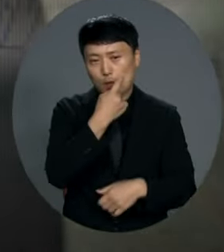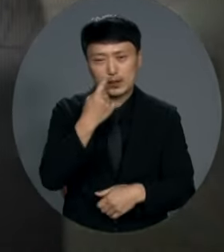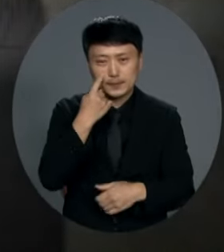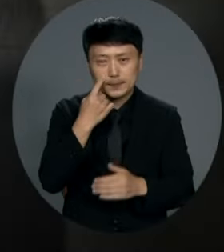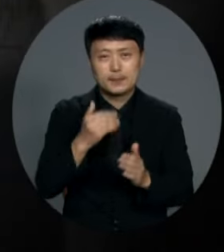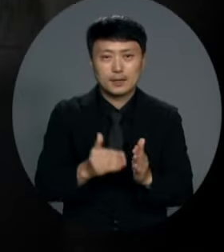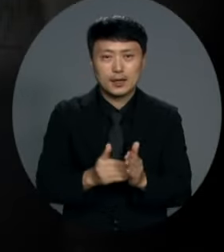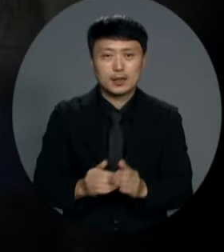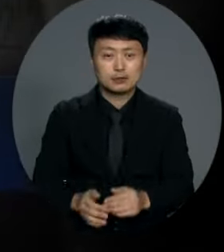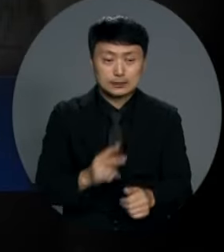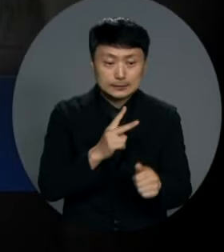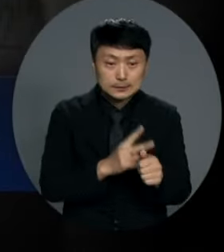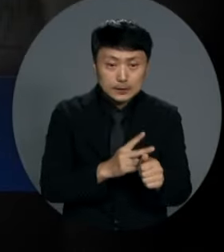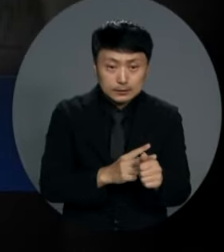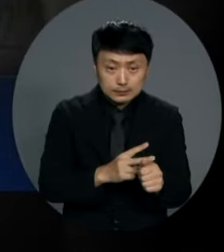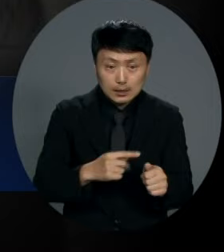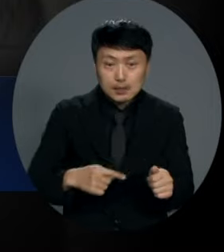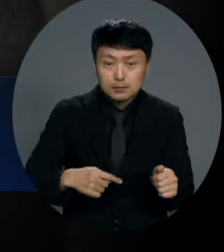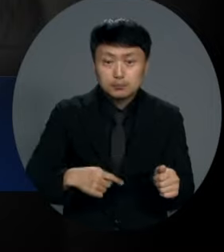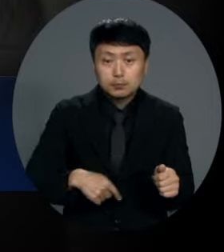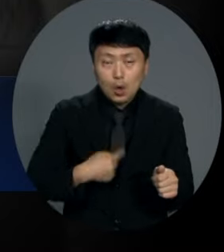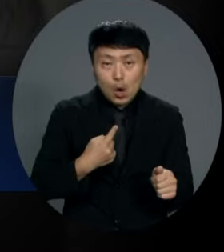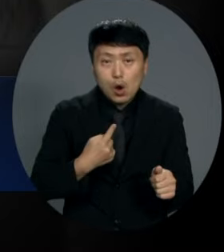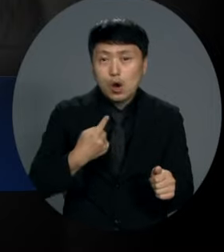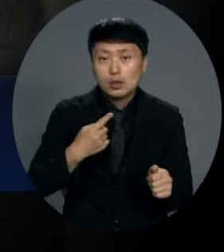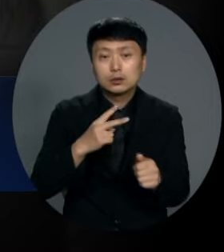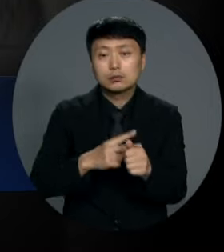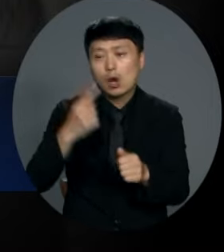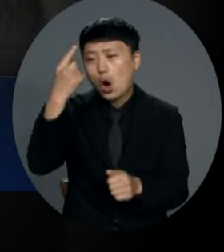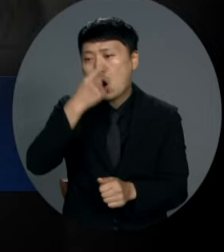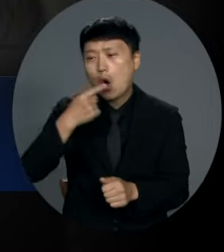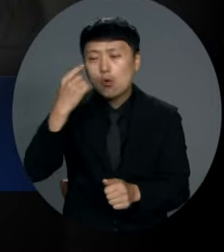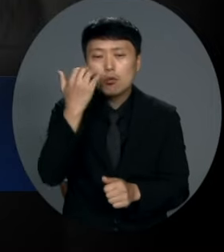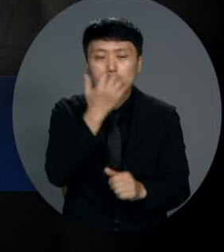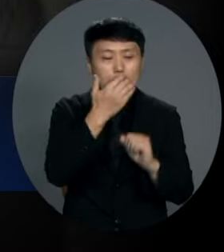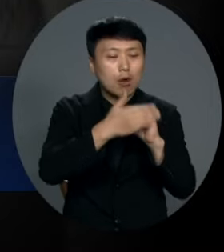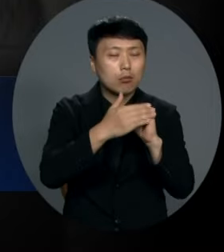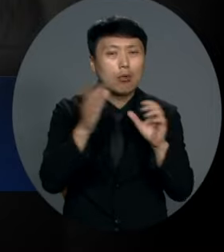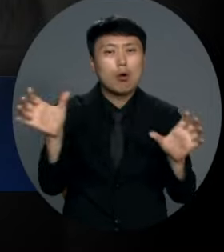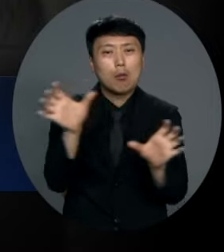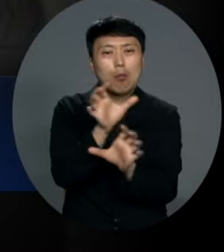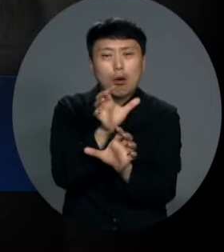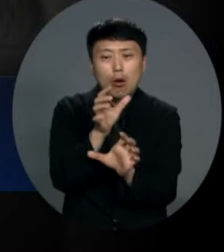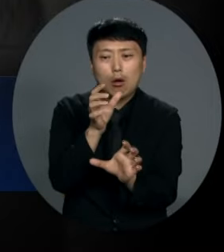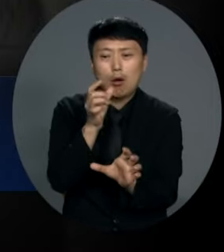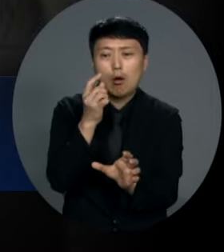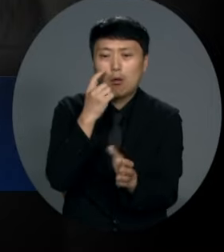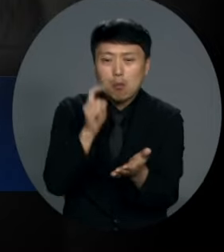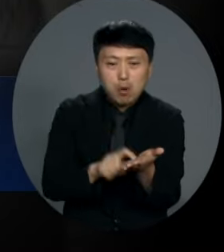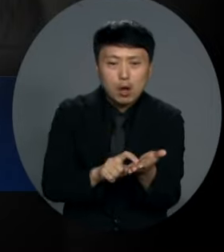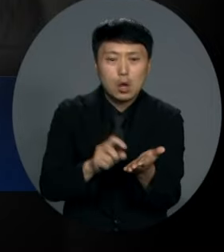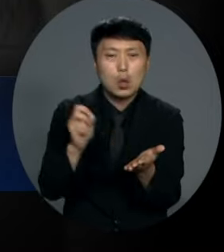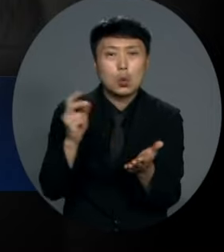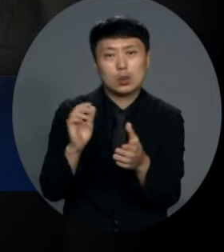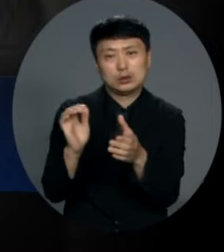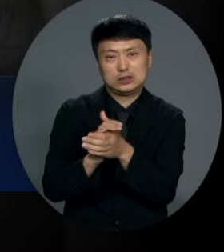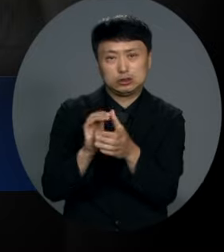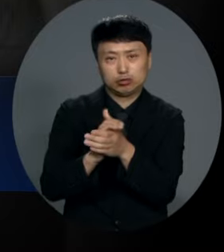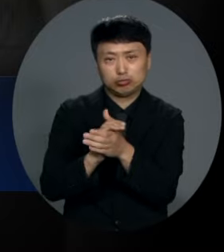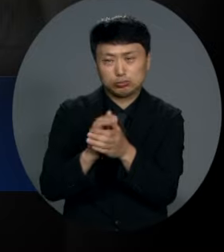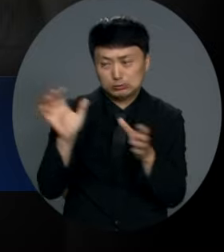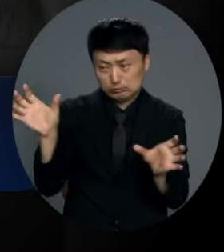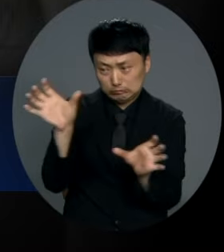교사 본인이 그 합성사진 것을 이제 유포되는 것을 본 적이 있다 또는 동급생